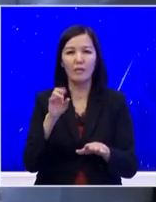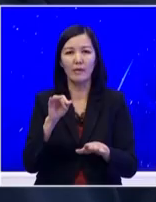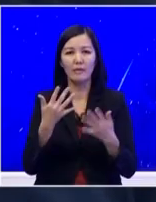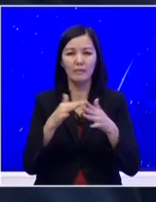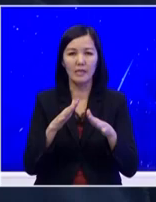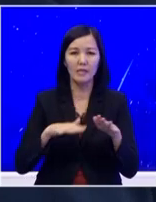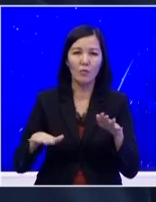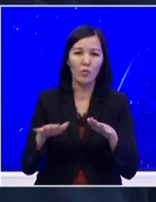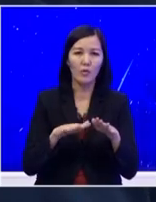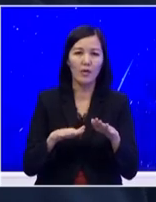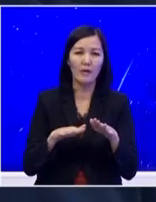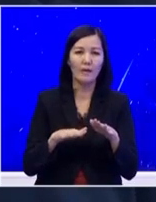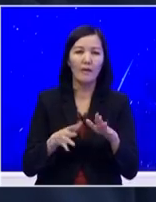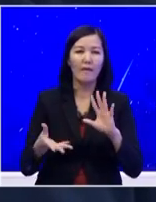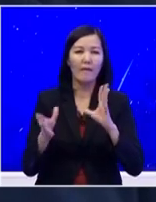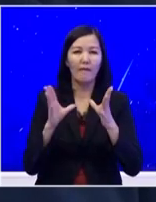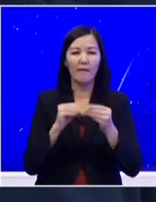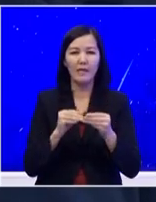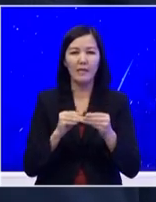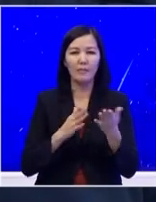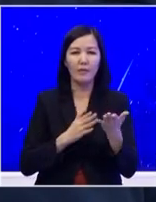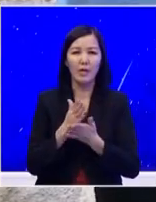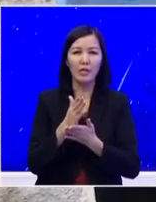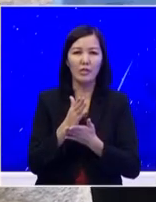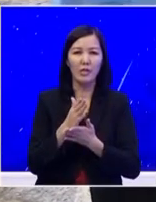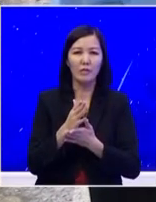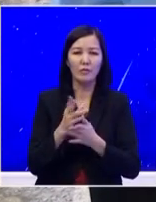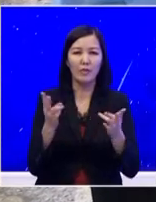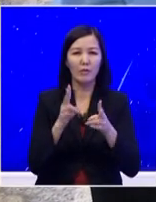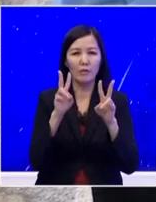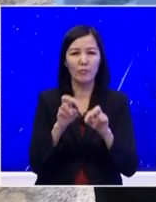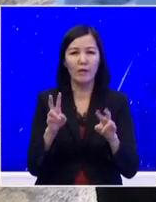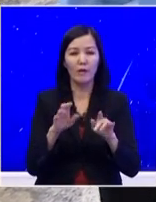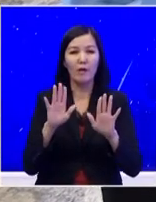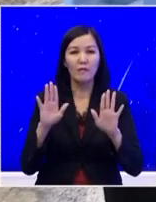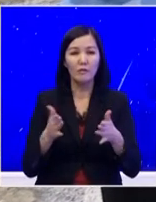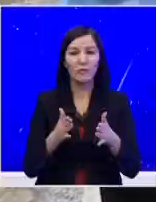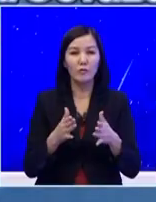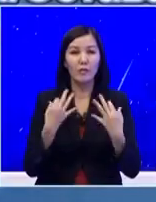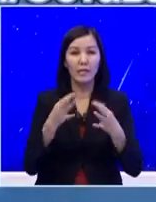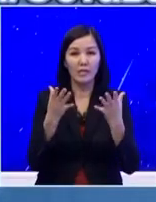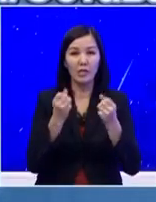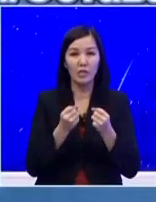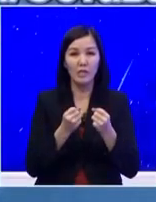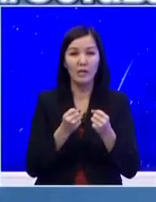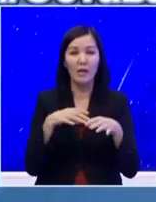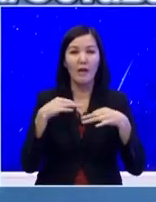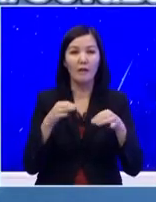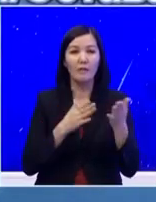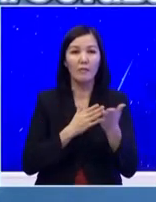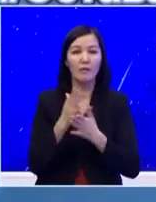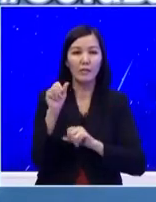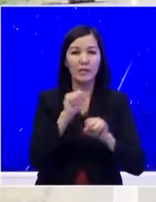сельских округах. Весь проезжающий транспорт проходит необходимую проверку. В случае получения разрешения на въезд автомобили